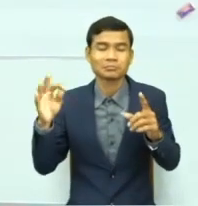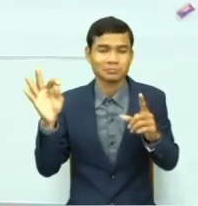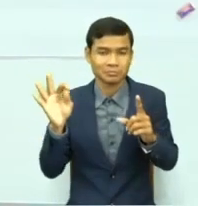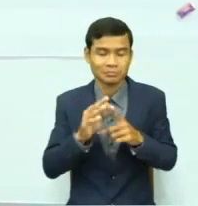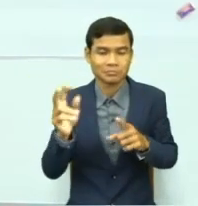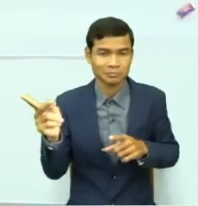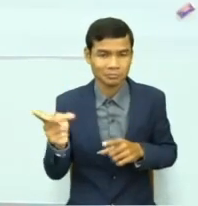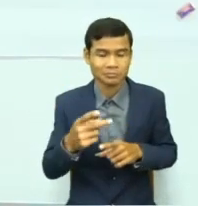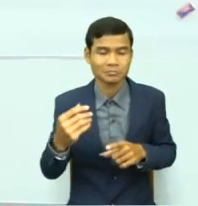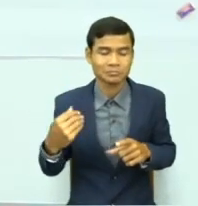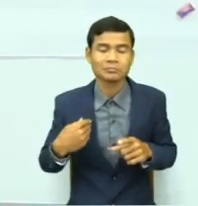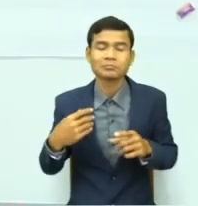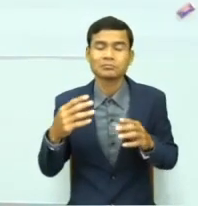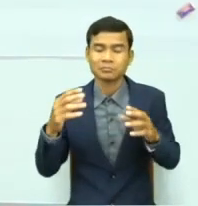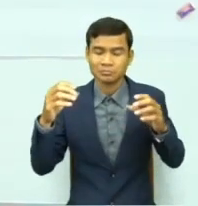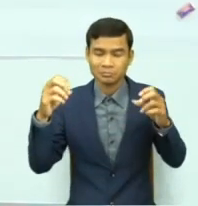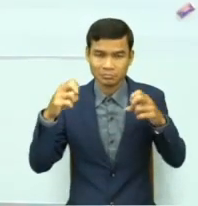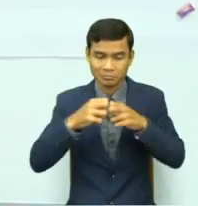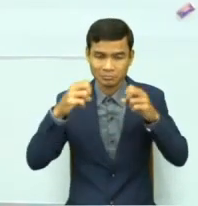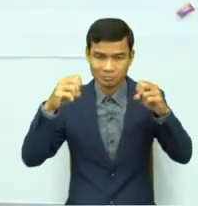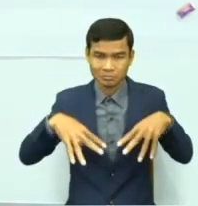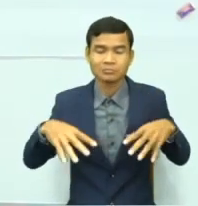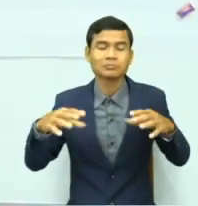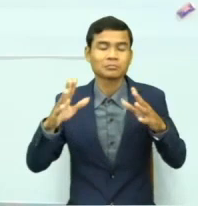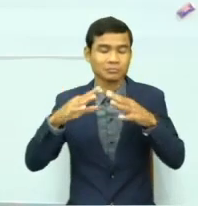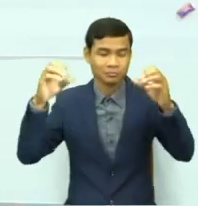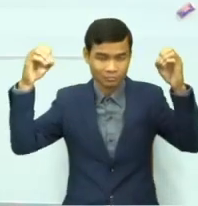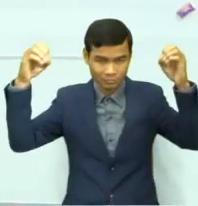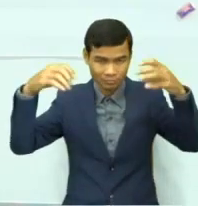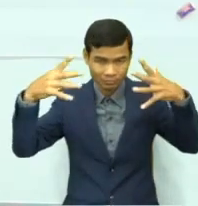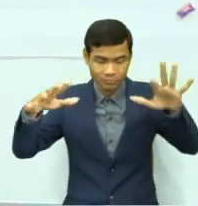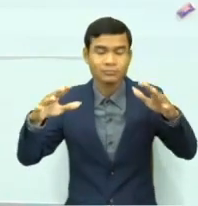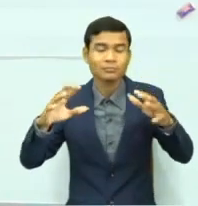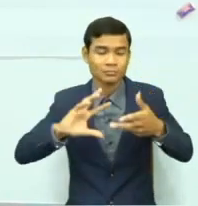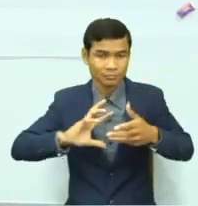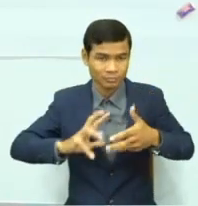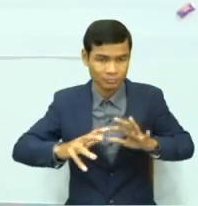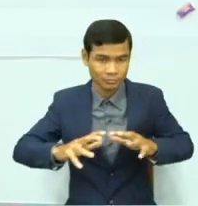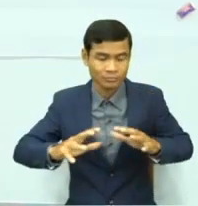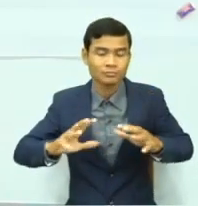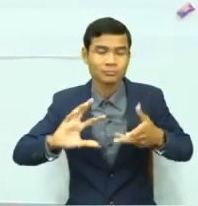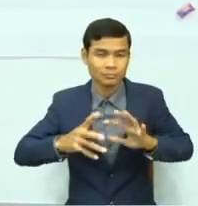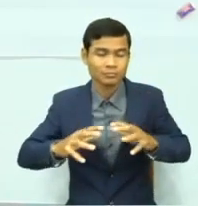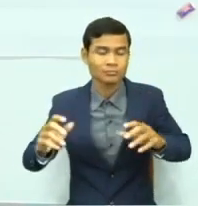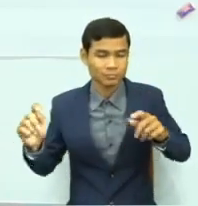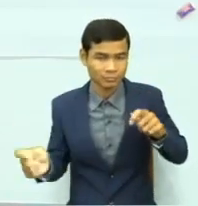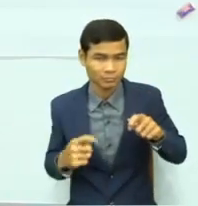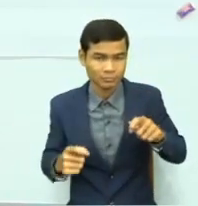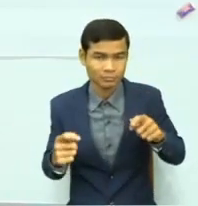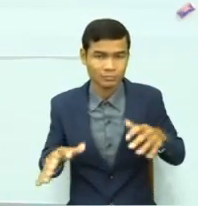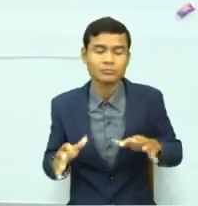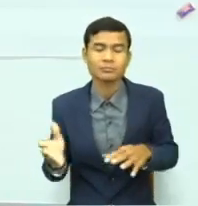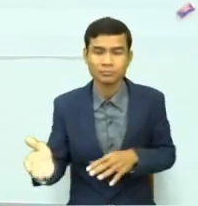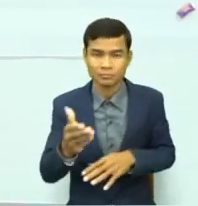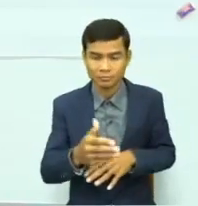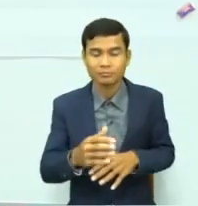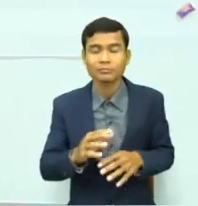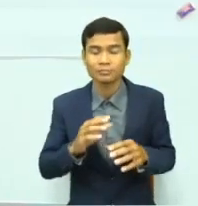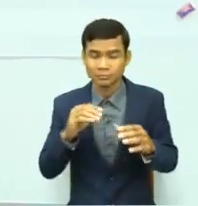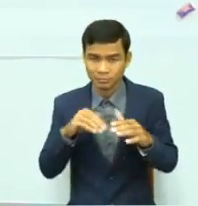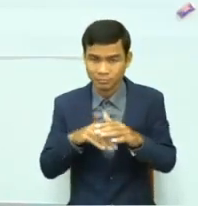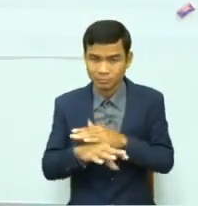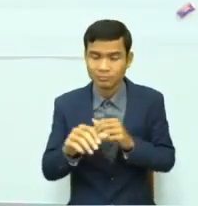phướng electric năng bị phướng mà xin chà là on na con chà lỡ con thành ác này dương bàn to cho